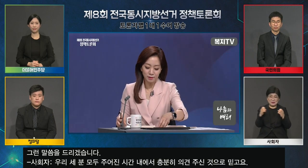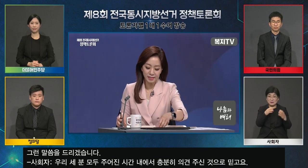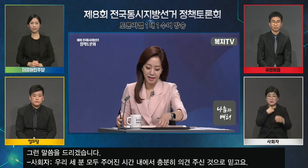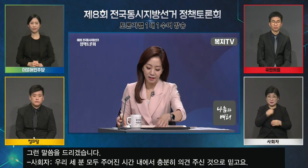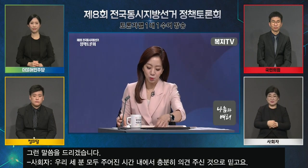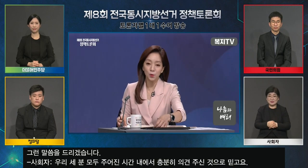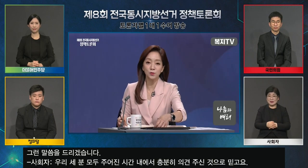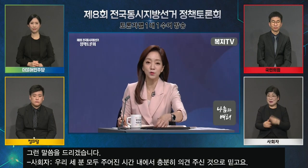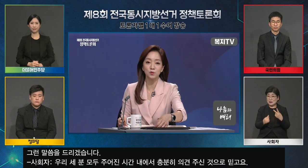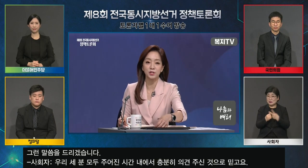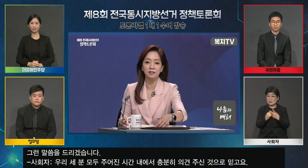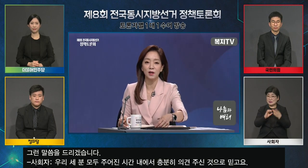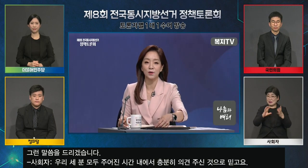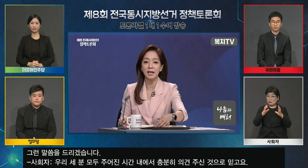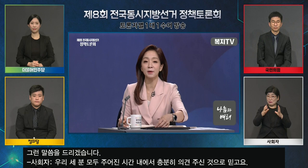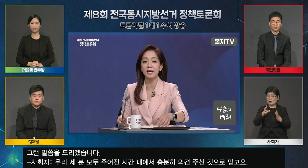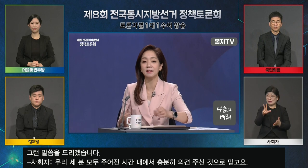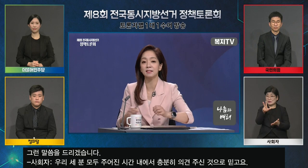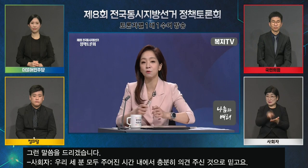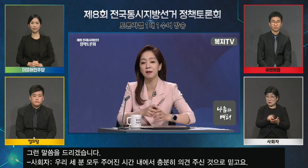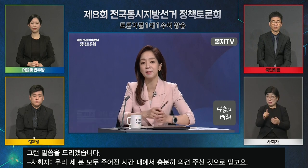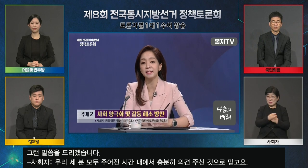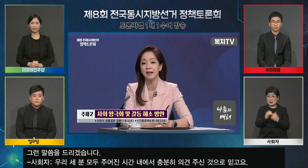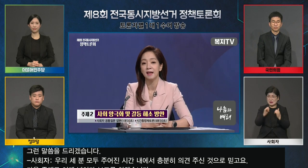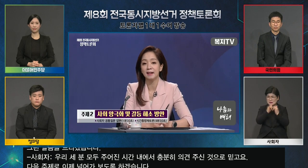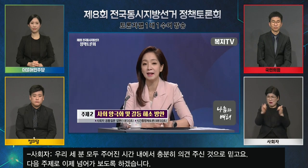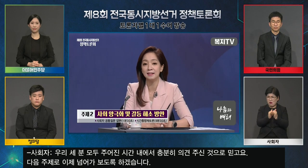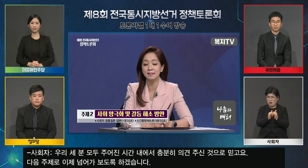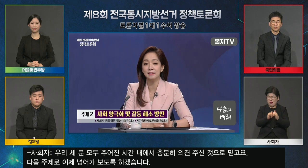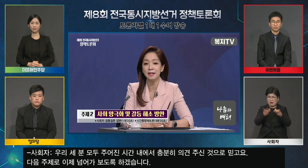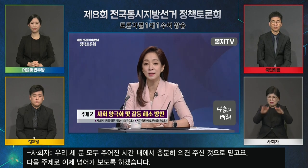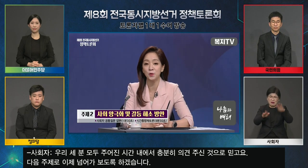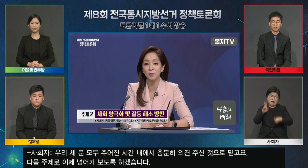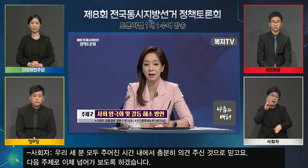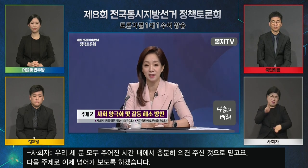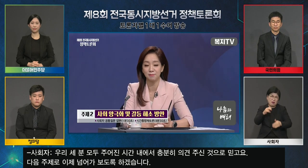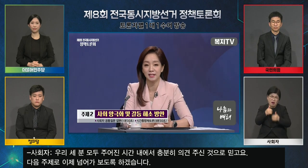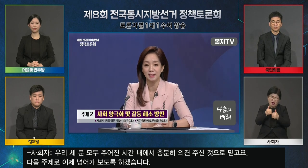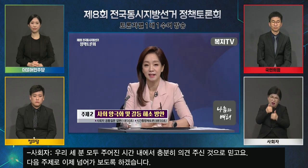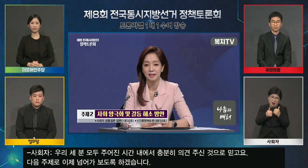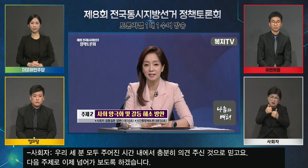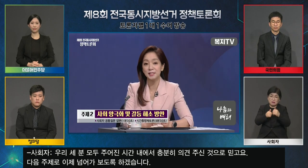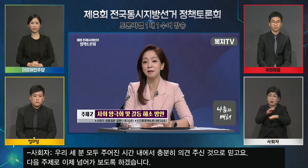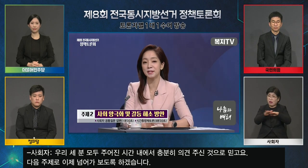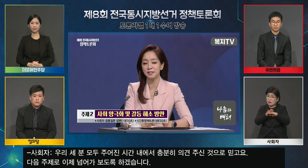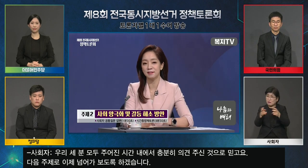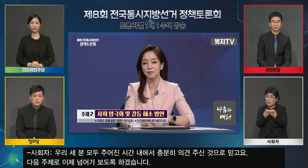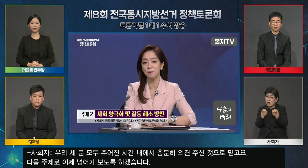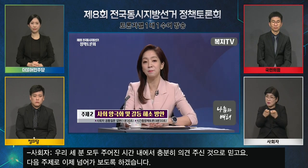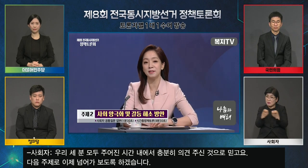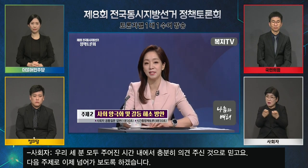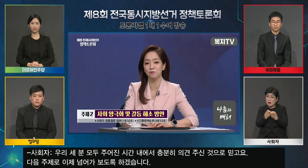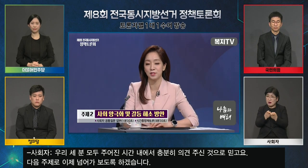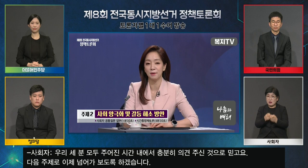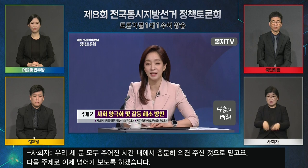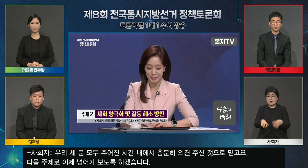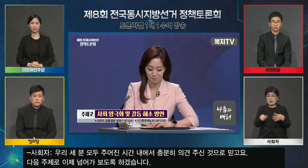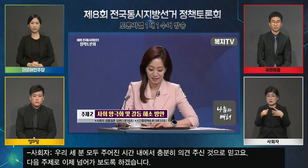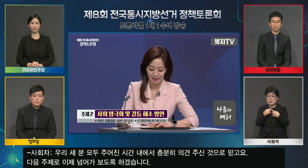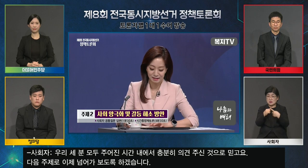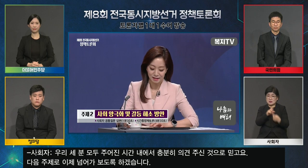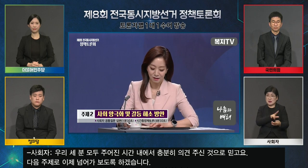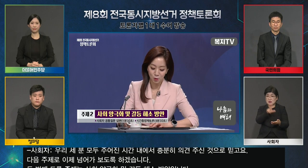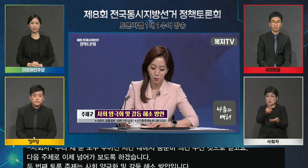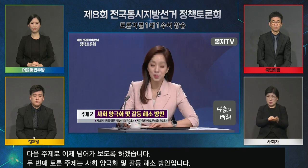두 번째 토론 주제는요. 사회 양극화 및 갈등 해소 방안입니다. 진행 방식은 첫 번째 주제와